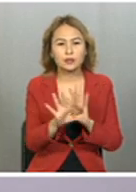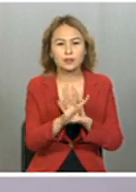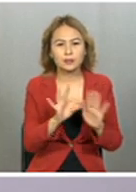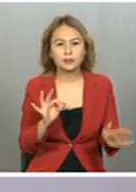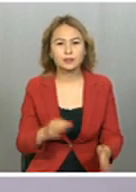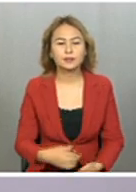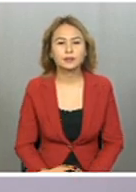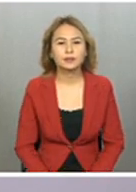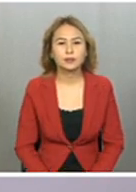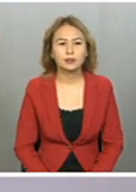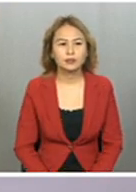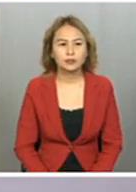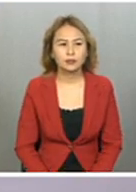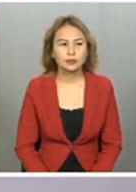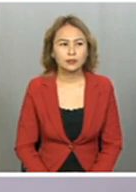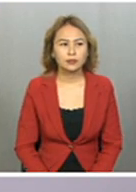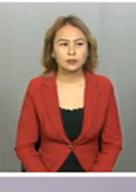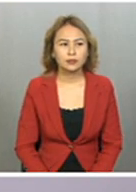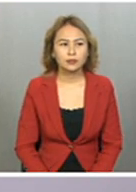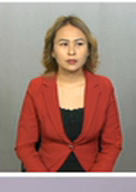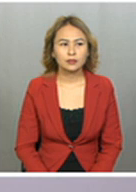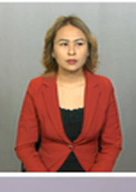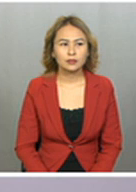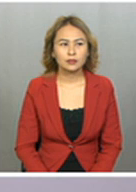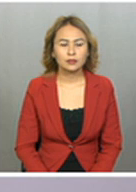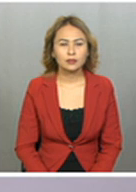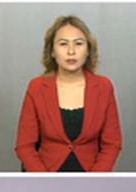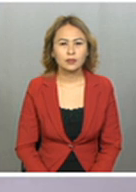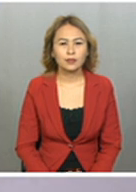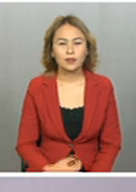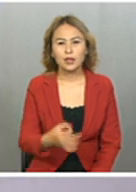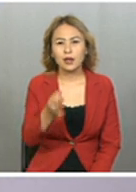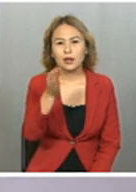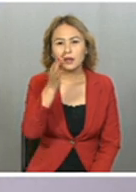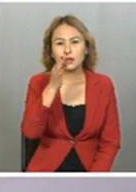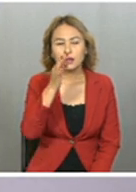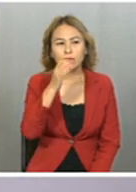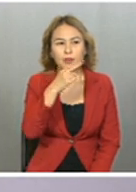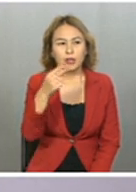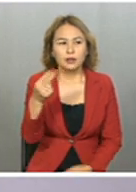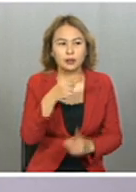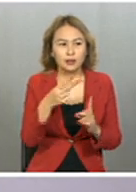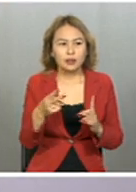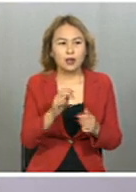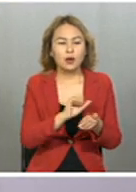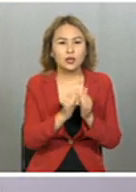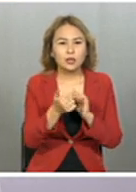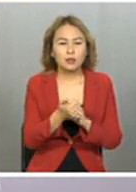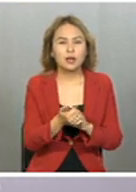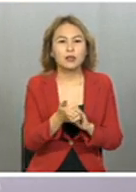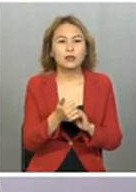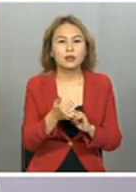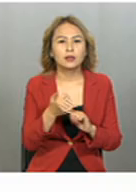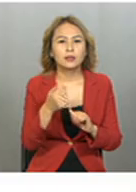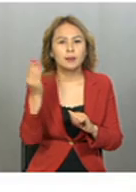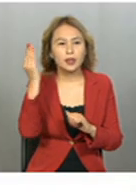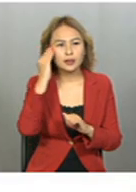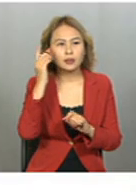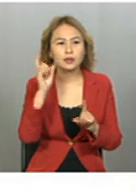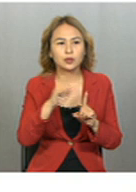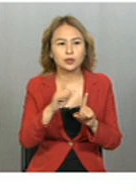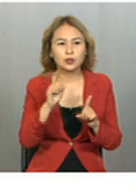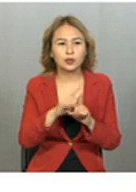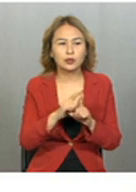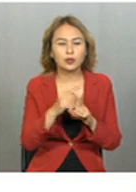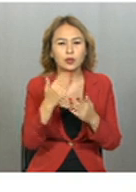салыстырып көріңіздер. Мәтіндегі ауыспалы мағынада қолданылған сөздер.